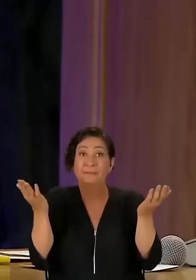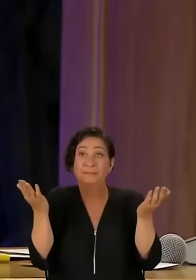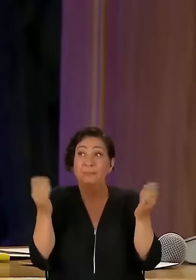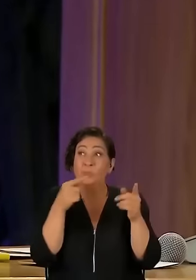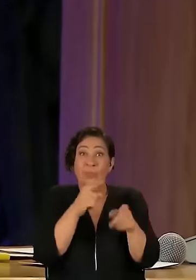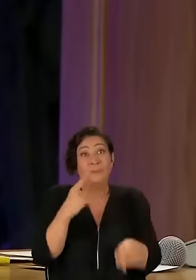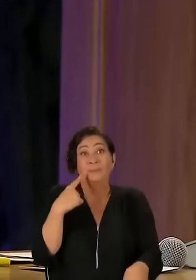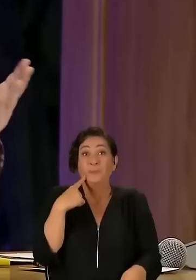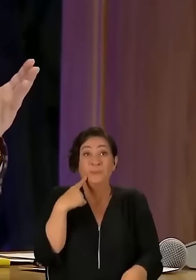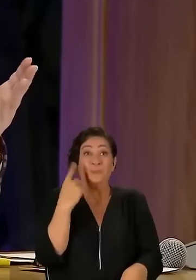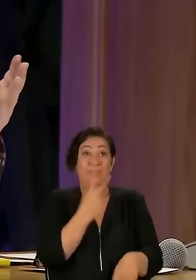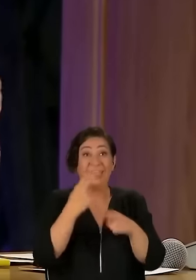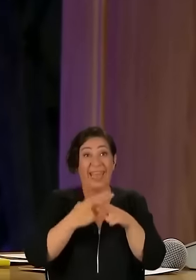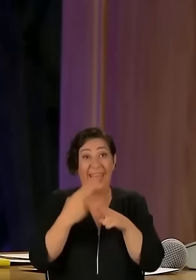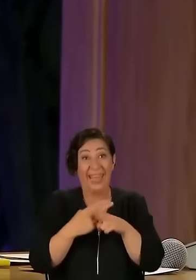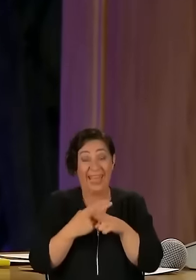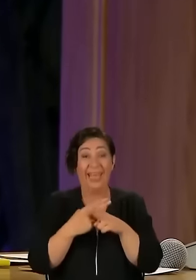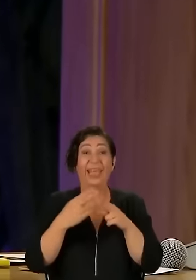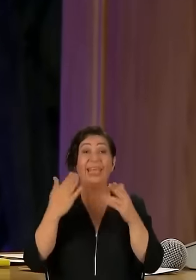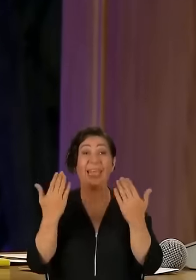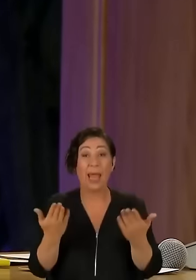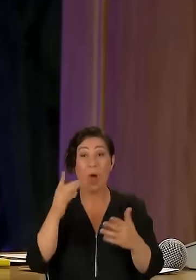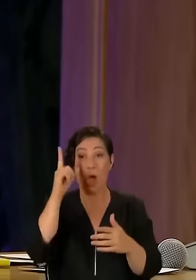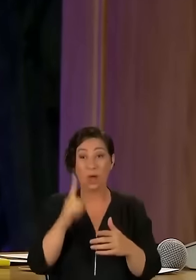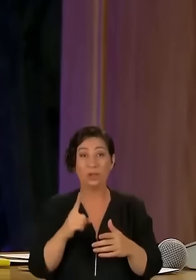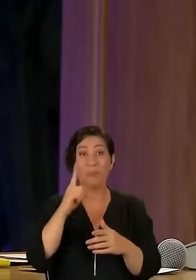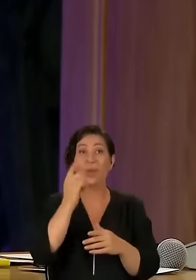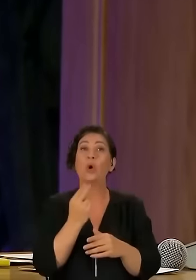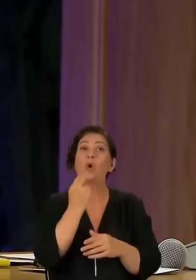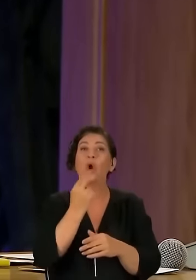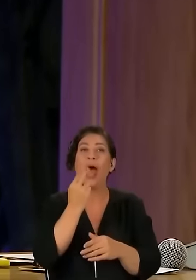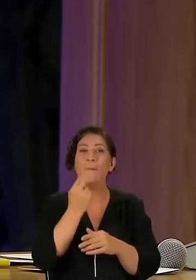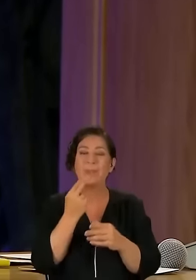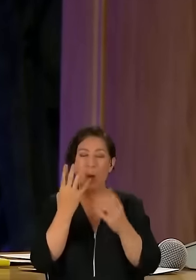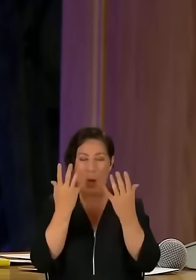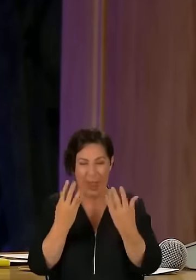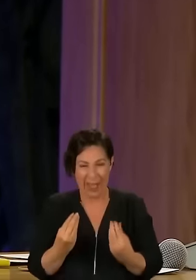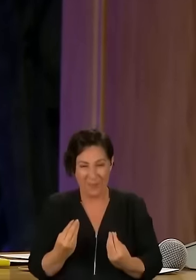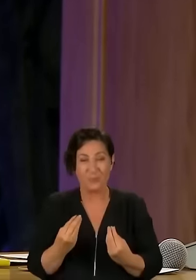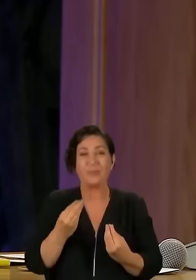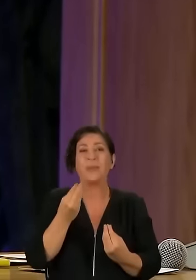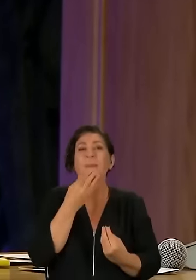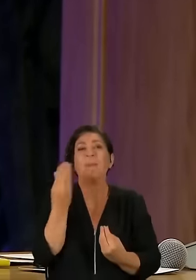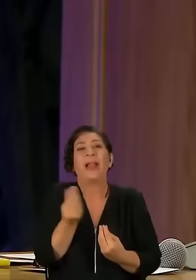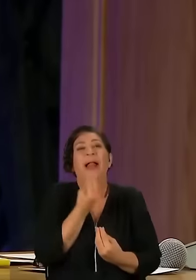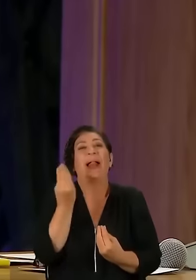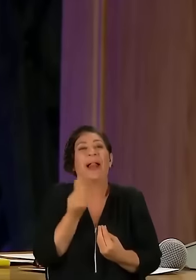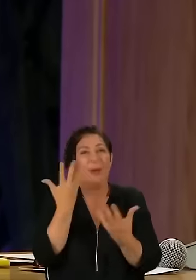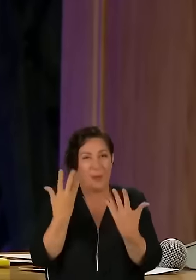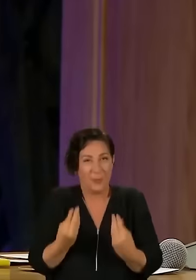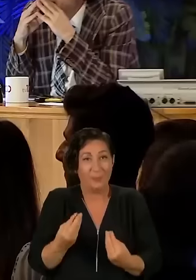Bu Seda Sayan deneyi. Yani önce bir kurabiyeye dönüşeyim, daha sonra